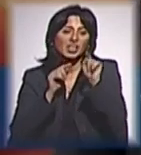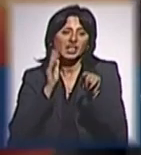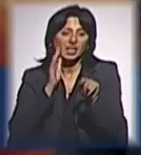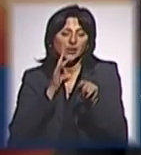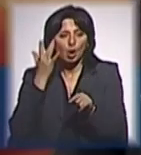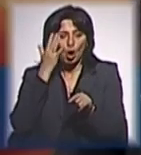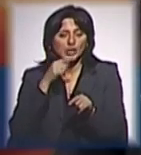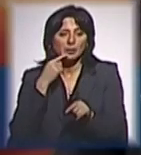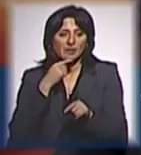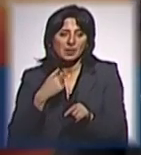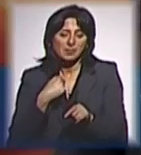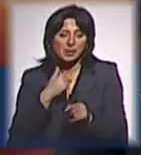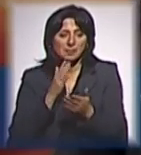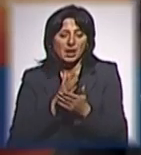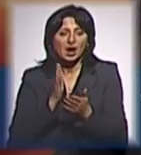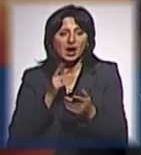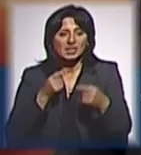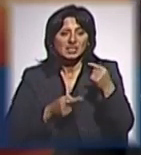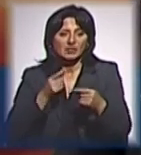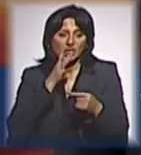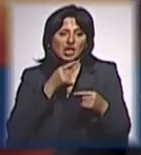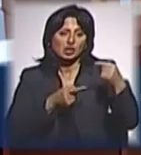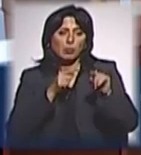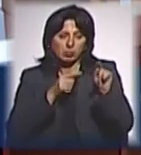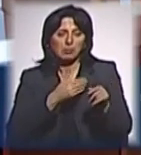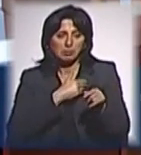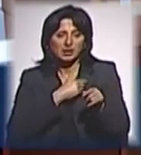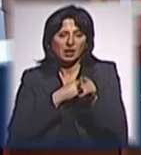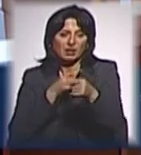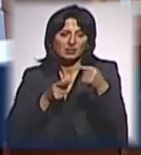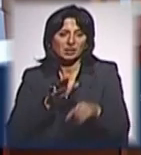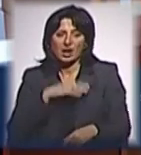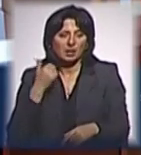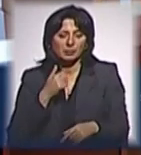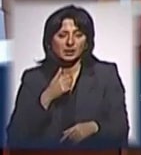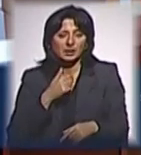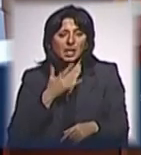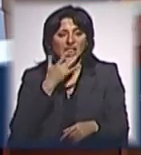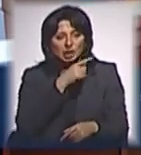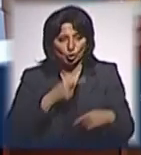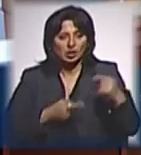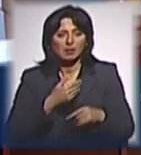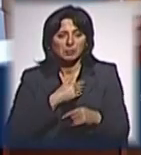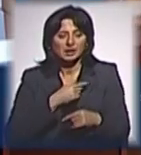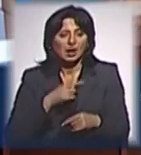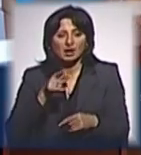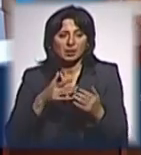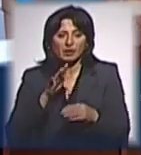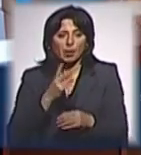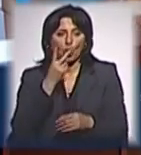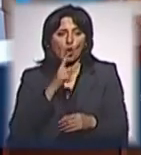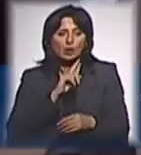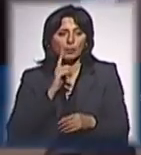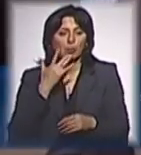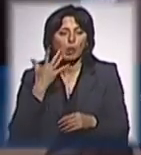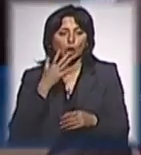და ოცნება იძახის, რომ მე მაქვს ადებატო ნაციონალურ მოძრაობასთან. აი ეს არის მთელი საქართველოს მასშტაბით. აი ეს არის, რომელიც ორი პოლიტიკური